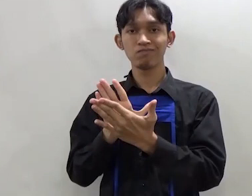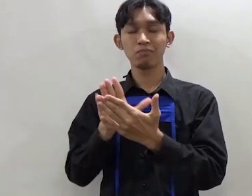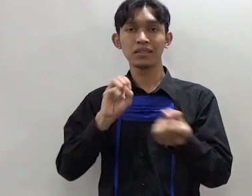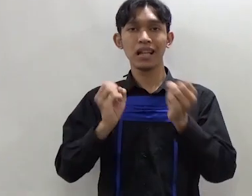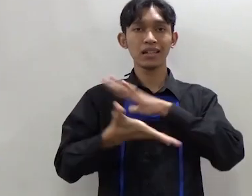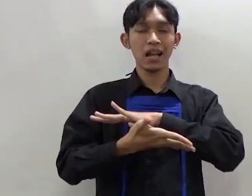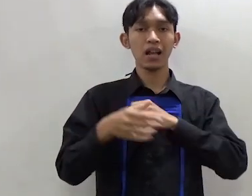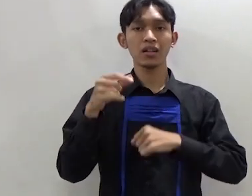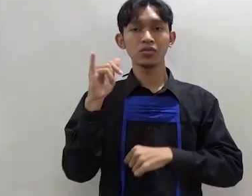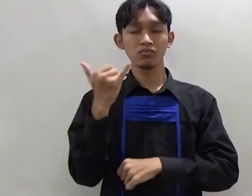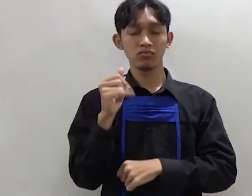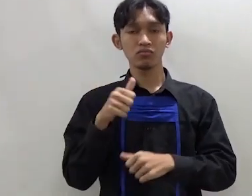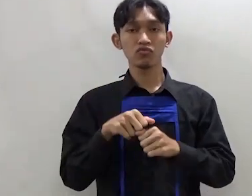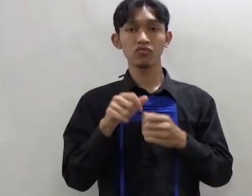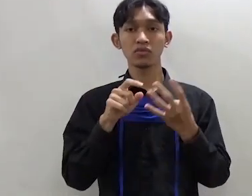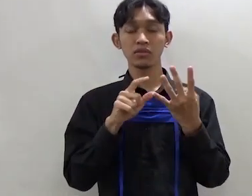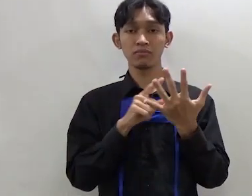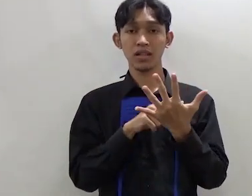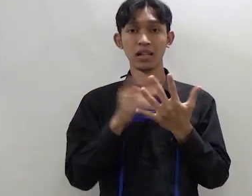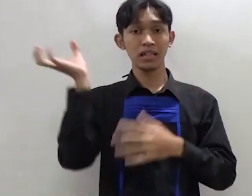Dinas Kesehatan Gunung Kidul.